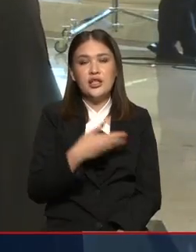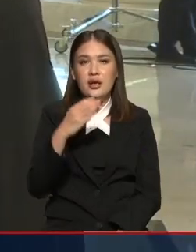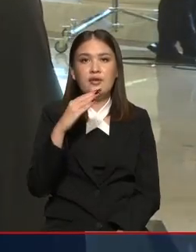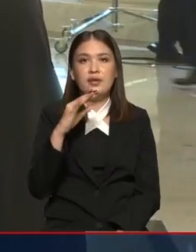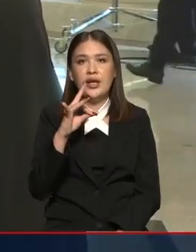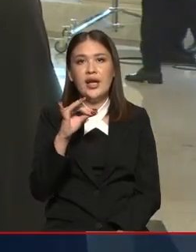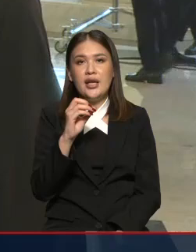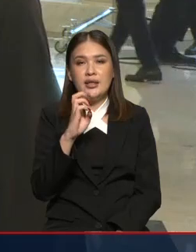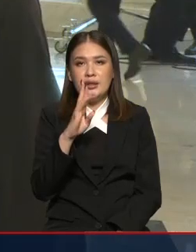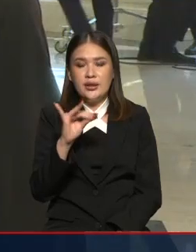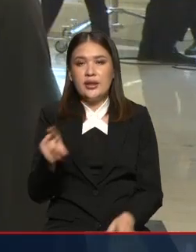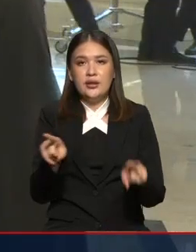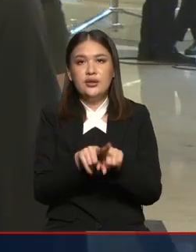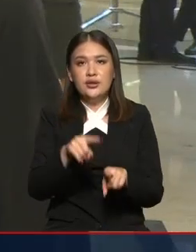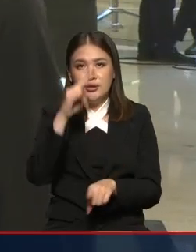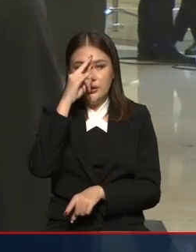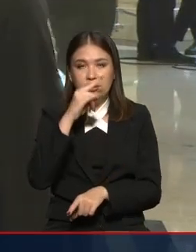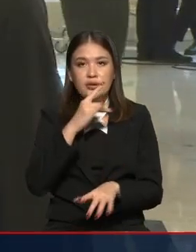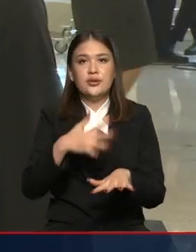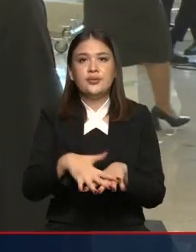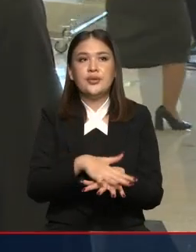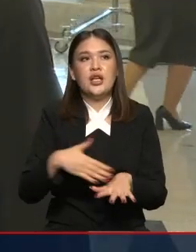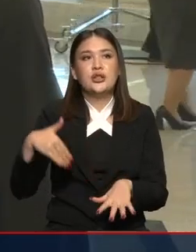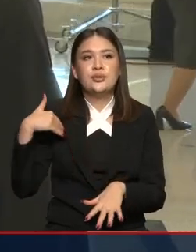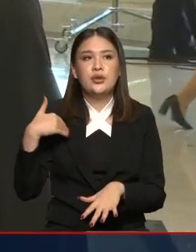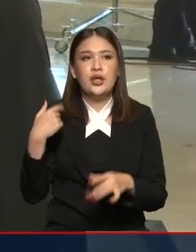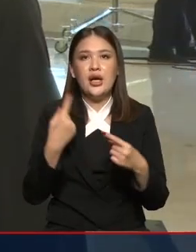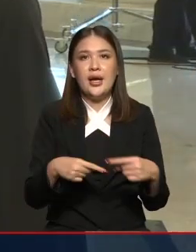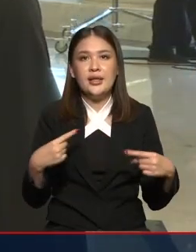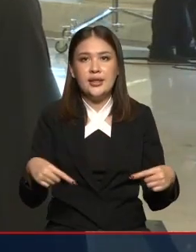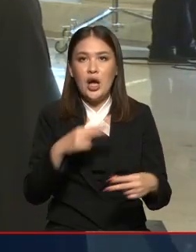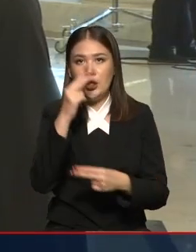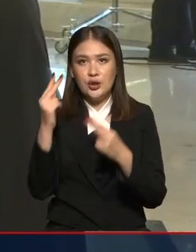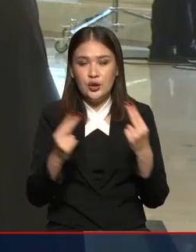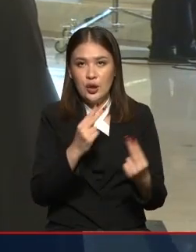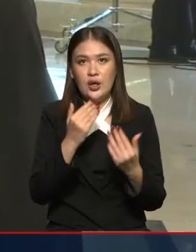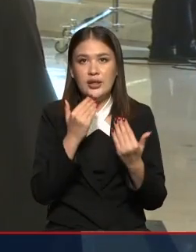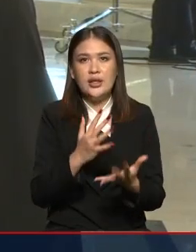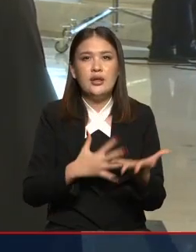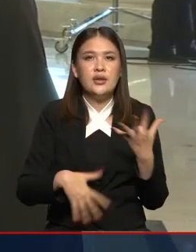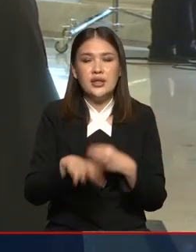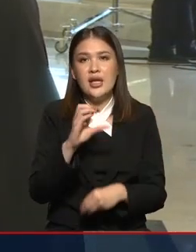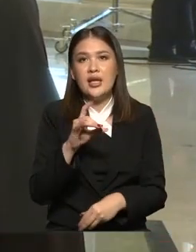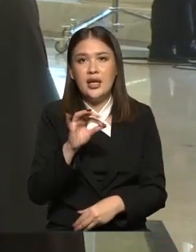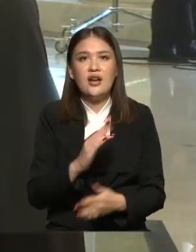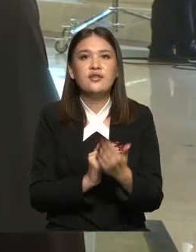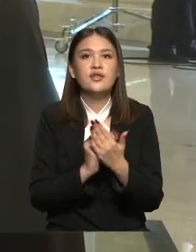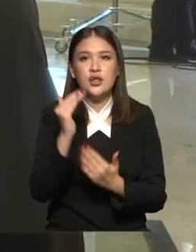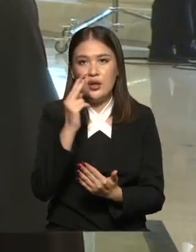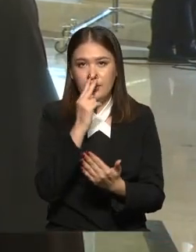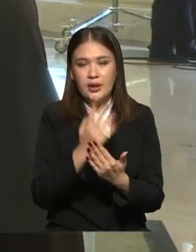были посвящены кочевой культуре казахского народа мы использовали различные орнаменты и узоры вся серия работ получила высокую оценку